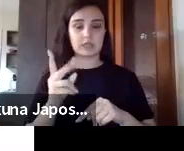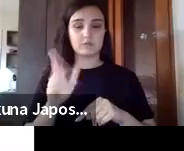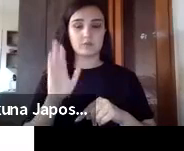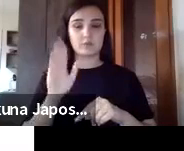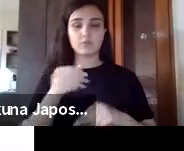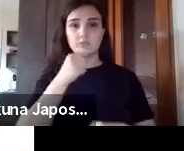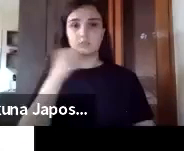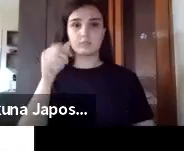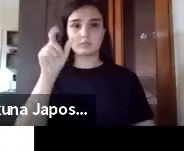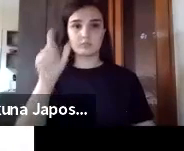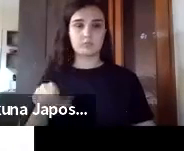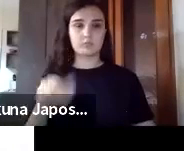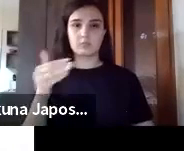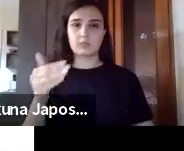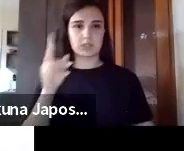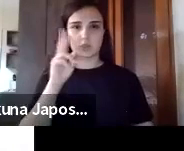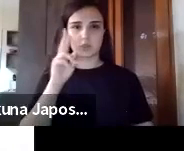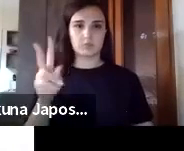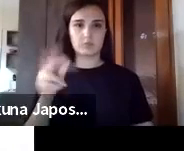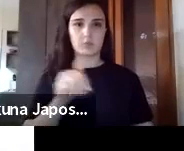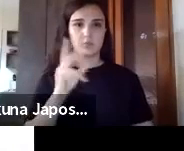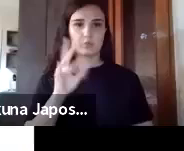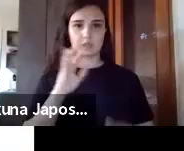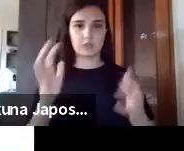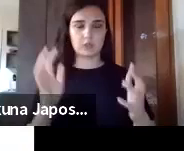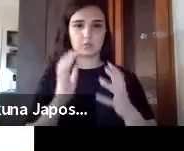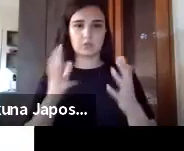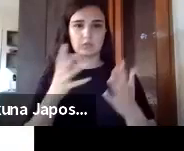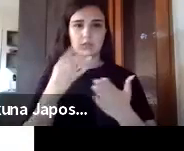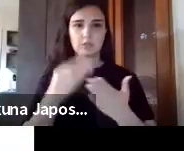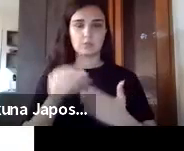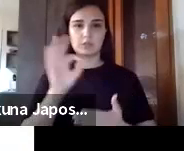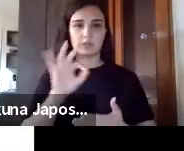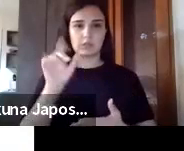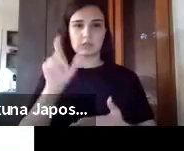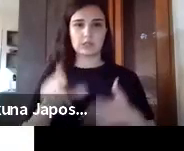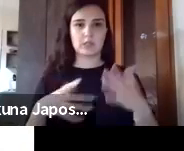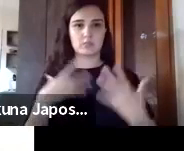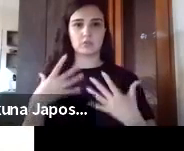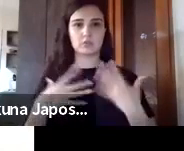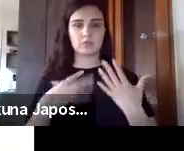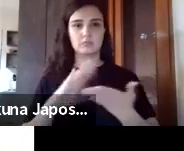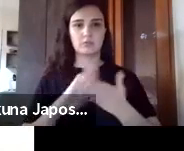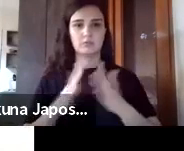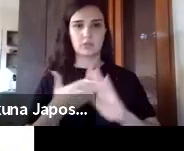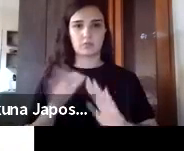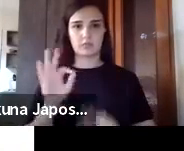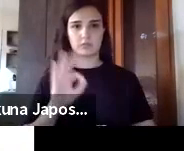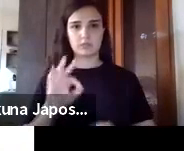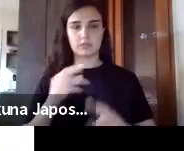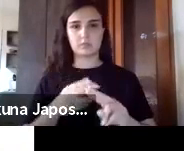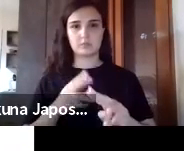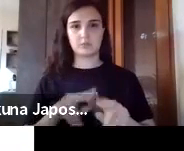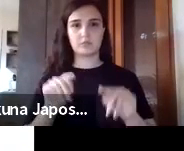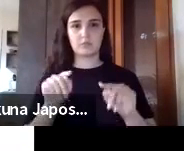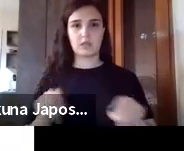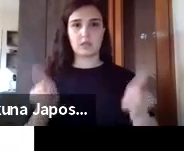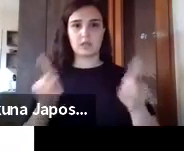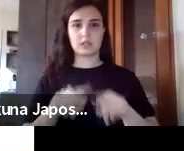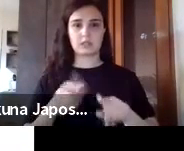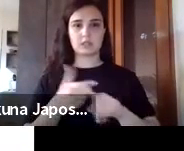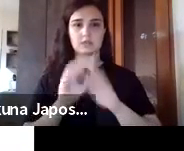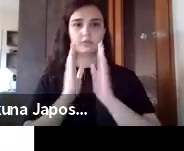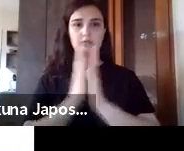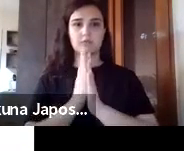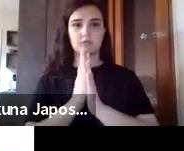გაიზრდება, არც მას ეცოდინება, როგორ იზრუნოს საკუთარ ემოციურ მდგომარეობაზე. ამიტომ აქაც ძალიან გთხოვთ